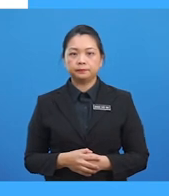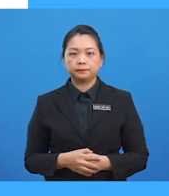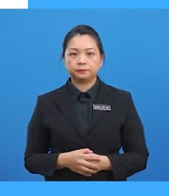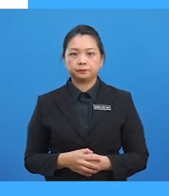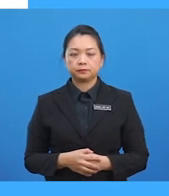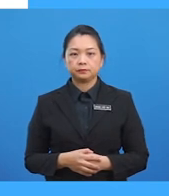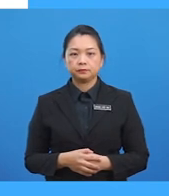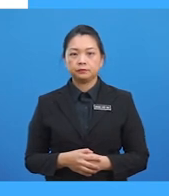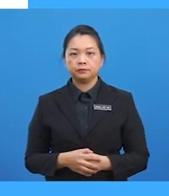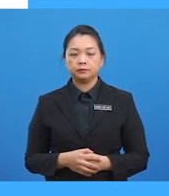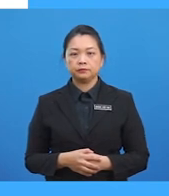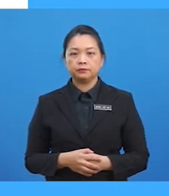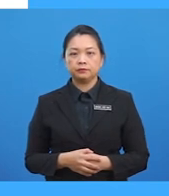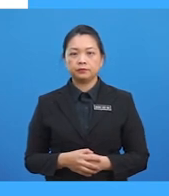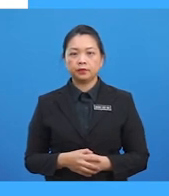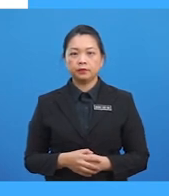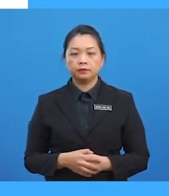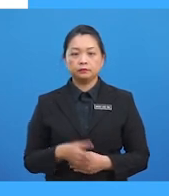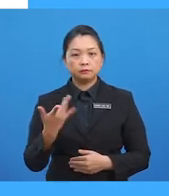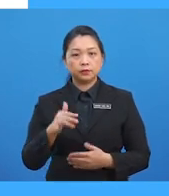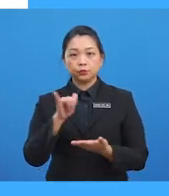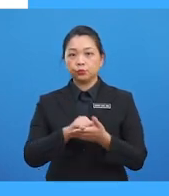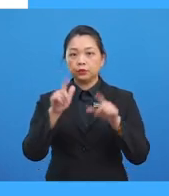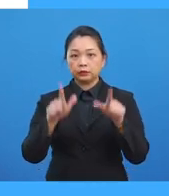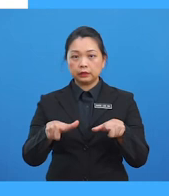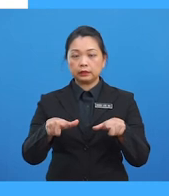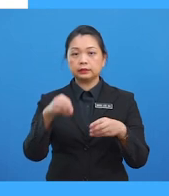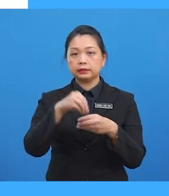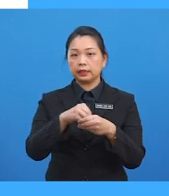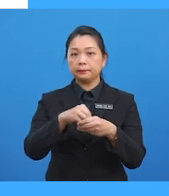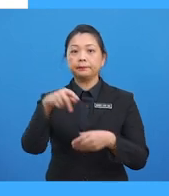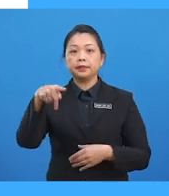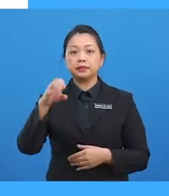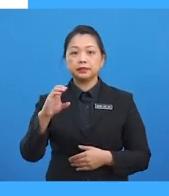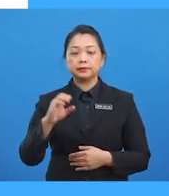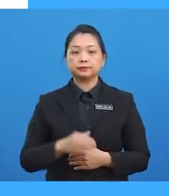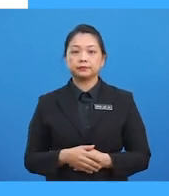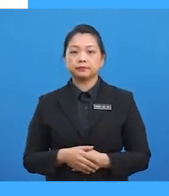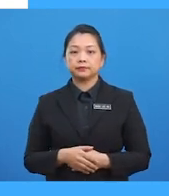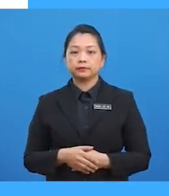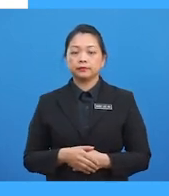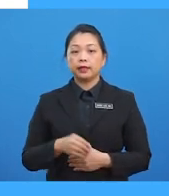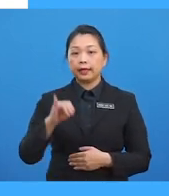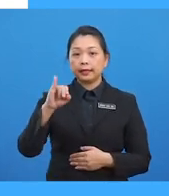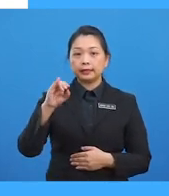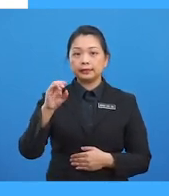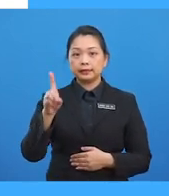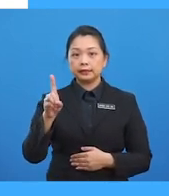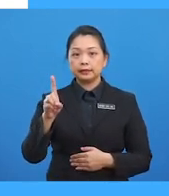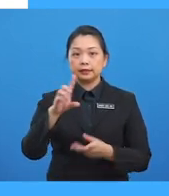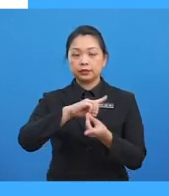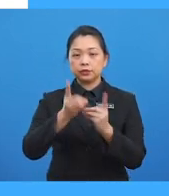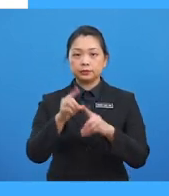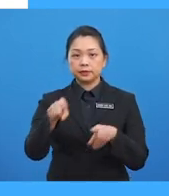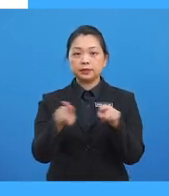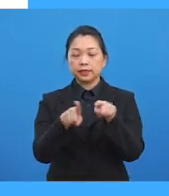digitalid.msctrustgate.com/myipo. Yang keenam, pasang ID digital ke dalam PC. Yang ketujuh, ID digital mestilah disertakan